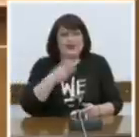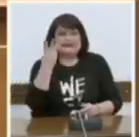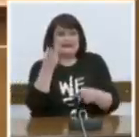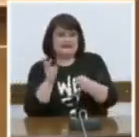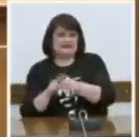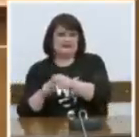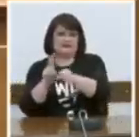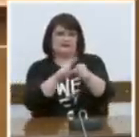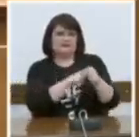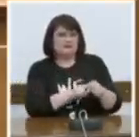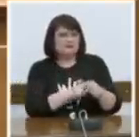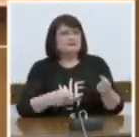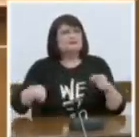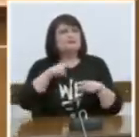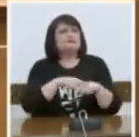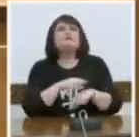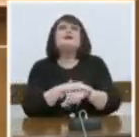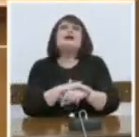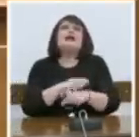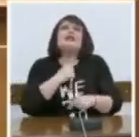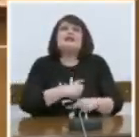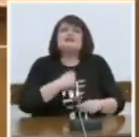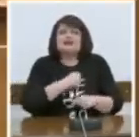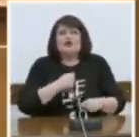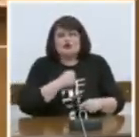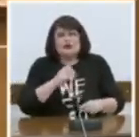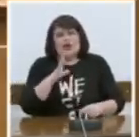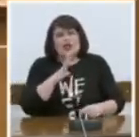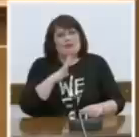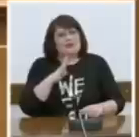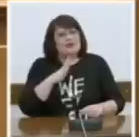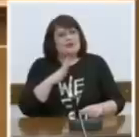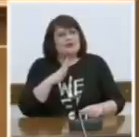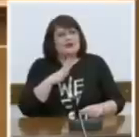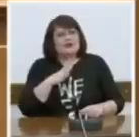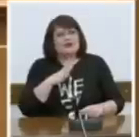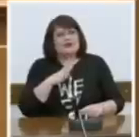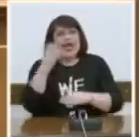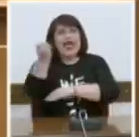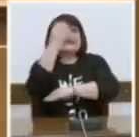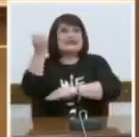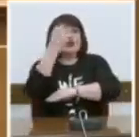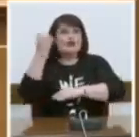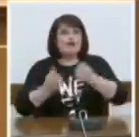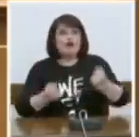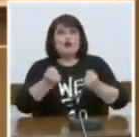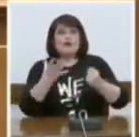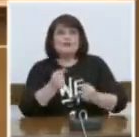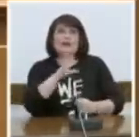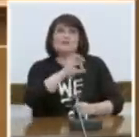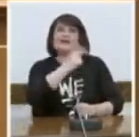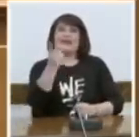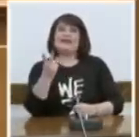οποίοι προστέθηκαν στην τραγική λίστα των ανθρώπων που έχασαν τη ζωή τους, γιατί δεν υπάρχουν διαθέσιμα στενοφόρα. Ένας 52χρονος γιατρός